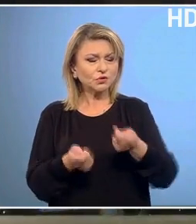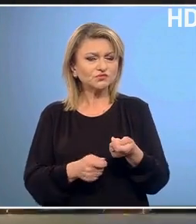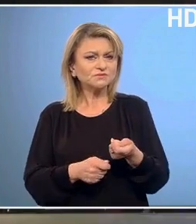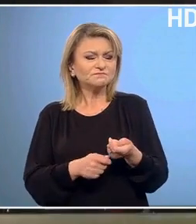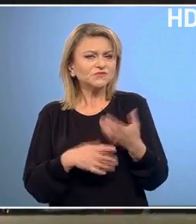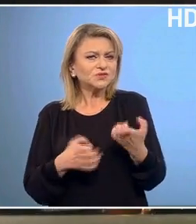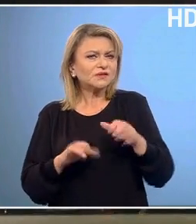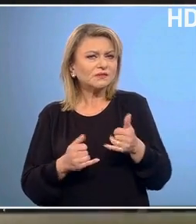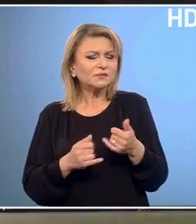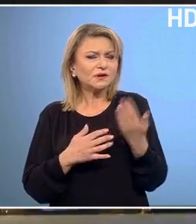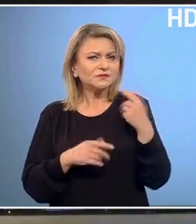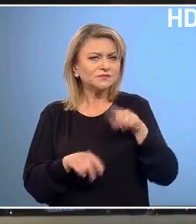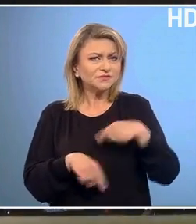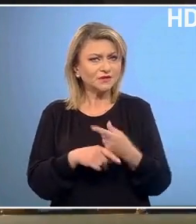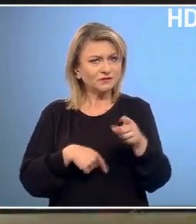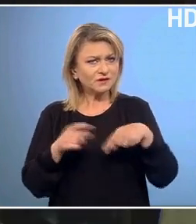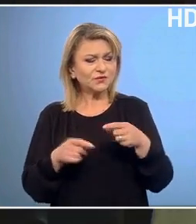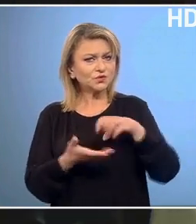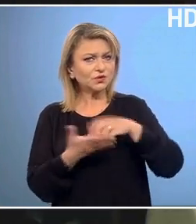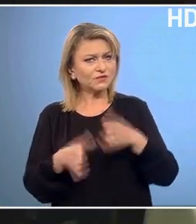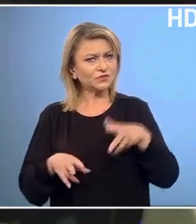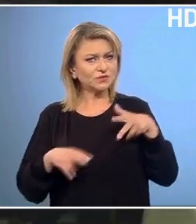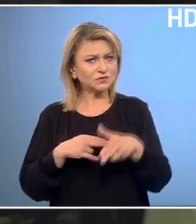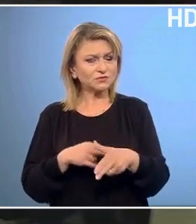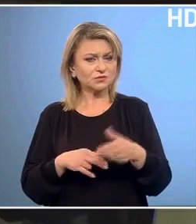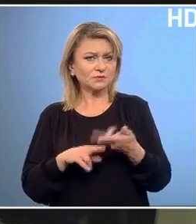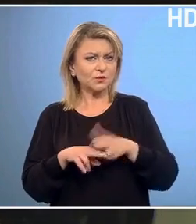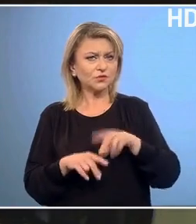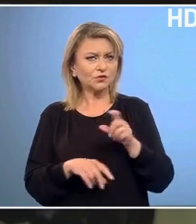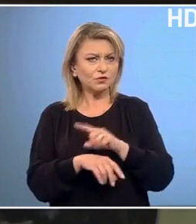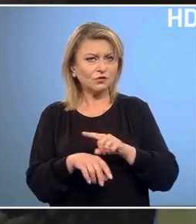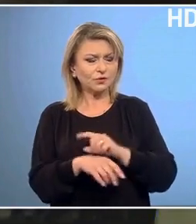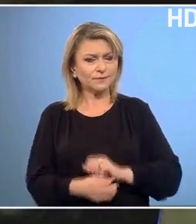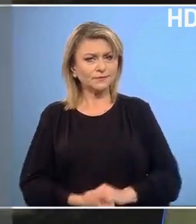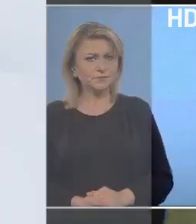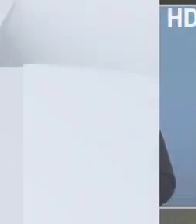filmul accidentului. Traficul în zonă a fost restricționat mai bine de o oră.